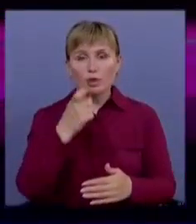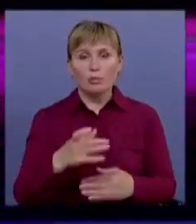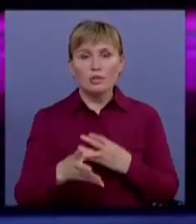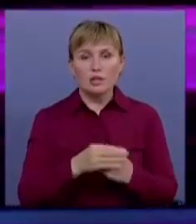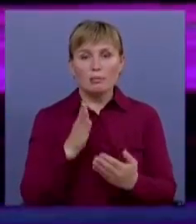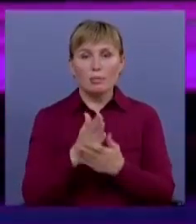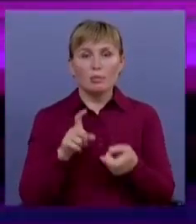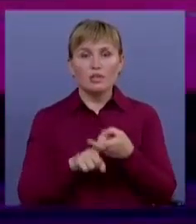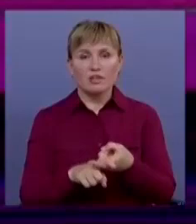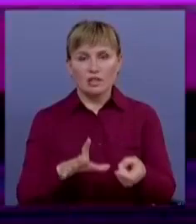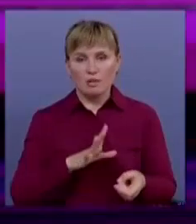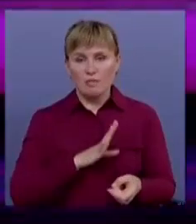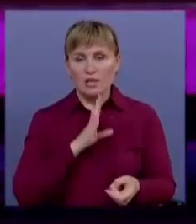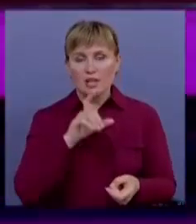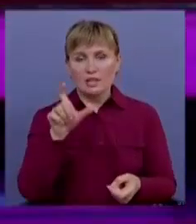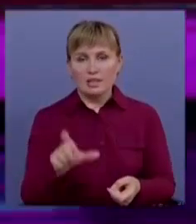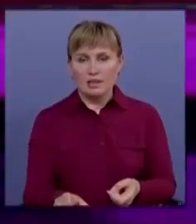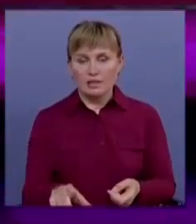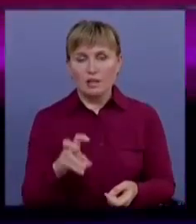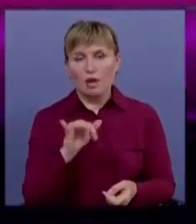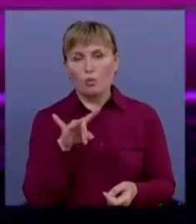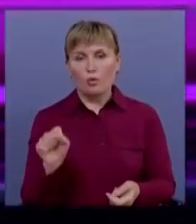с нами на прямой связи было инженер синоптика лауры саи баба его